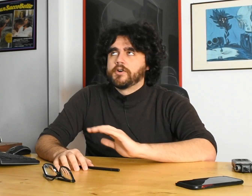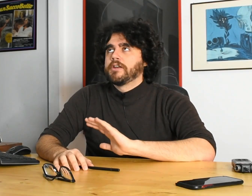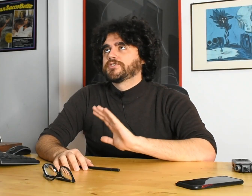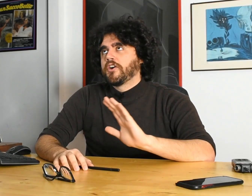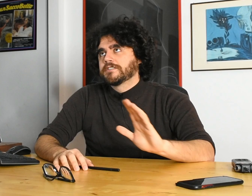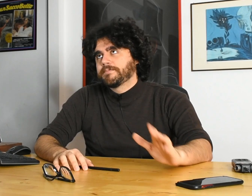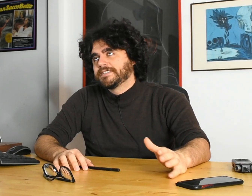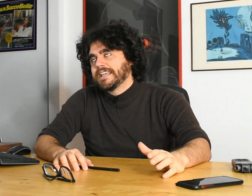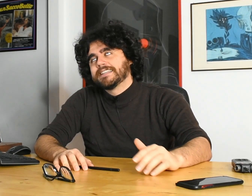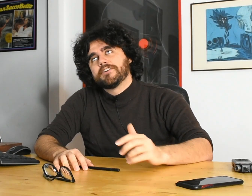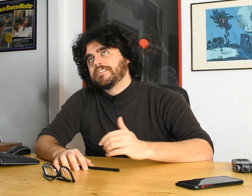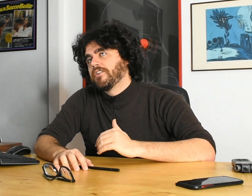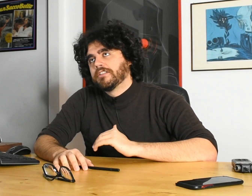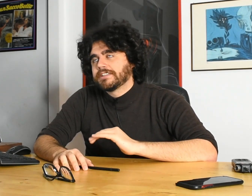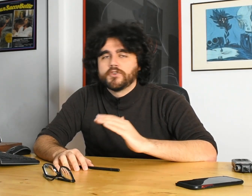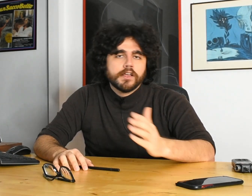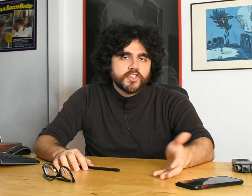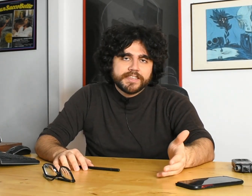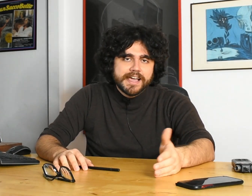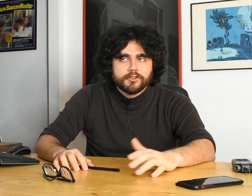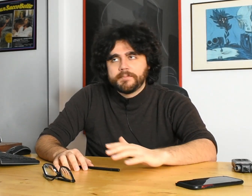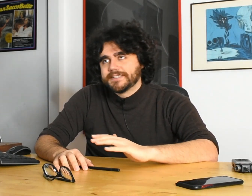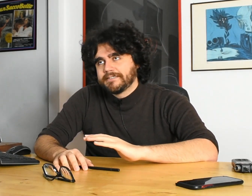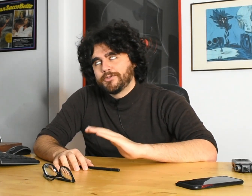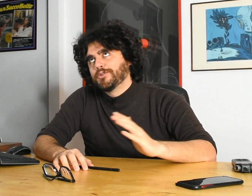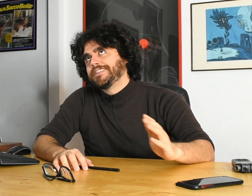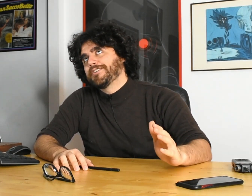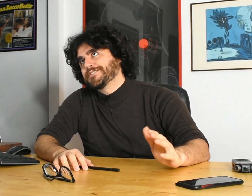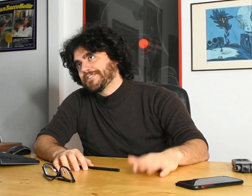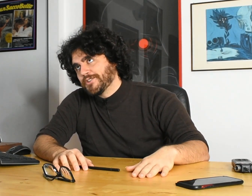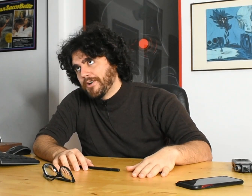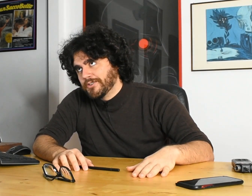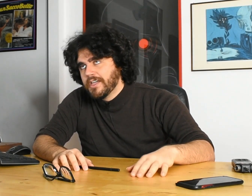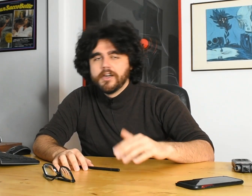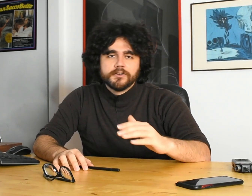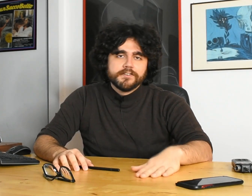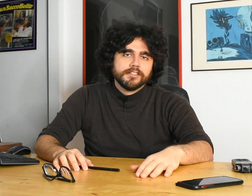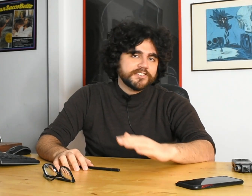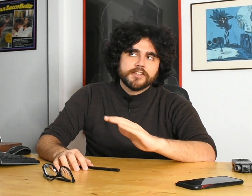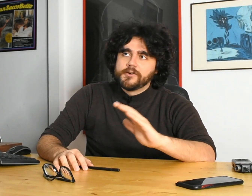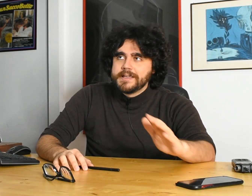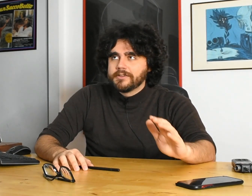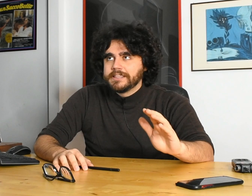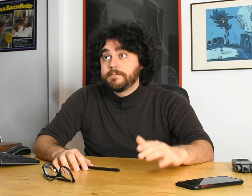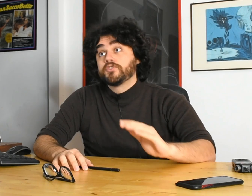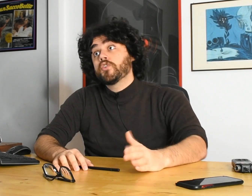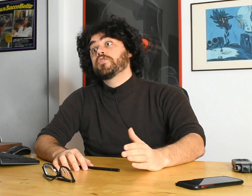Basta, ora lo so cosa pensate ogni volta, sono accerchiato, la pensate tutti allo stesso modo. Ogni volta